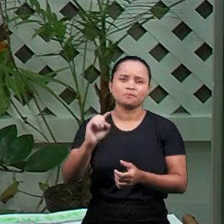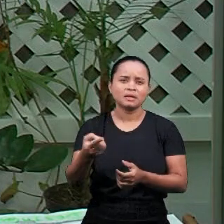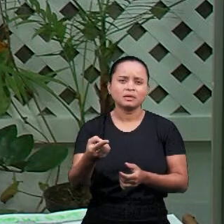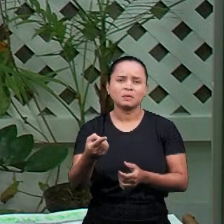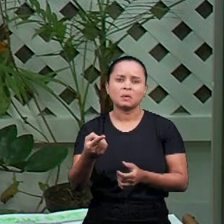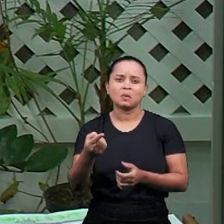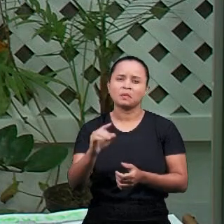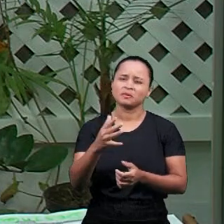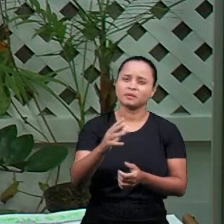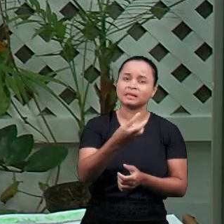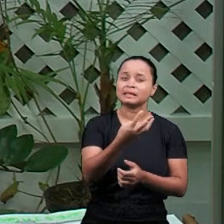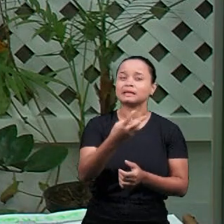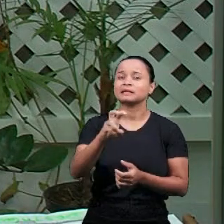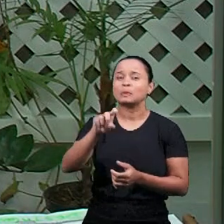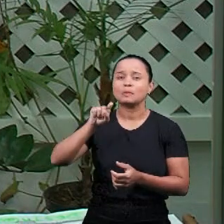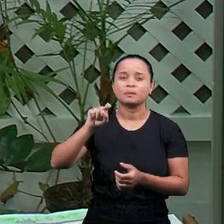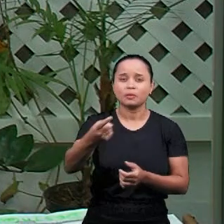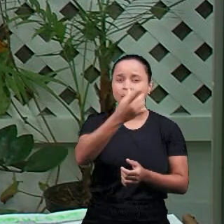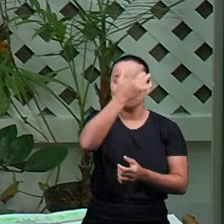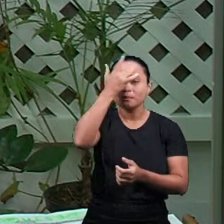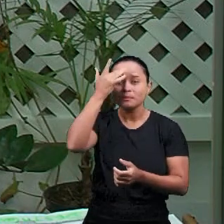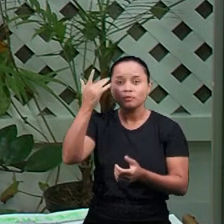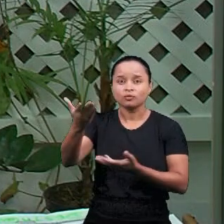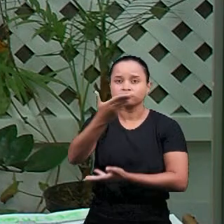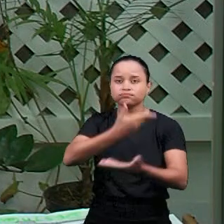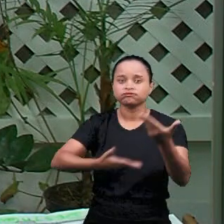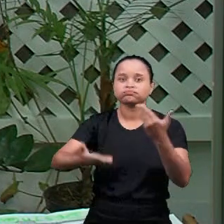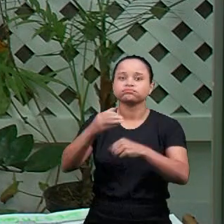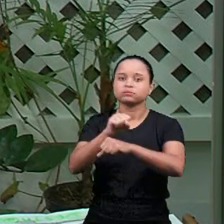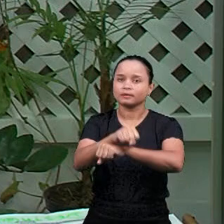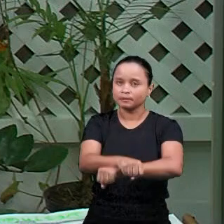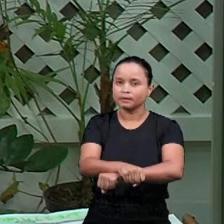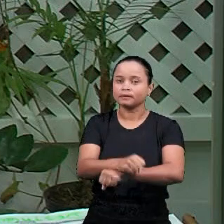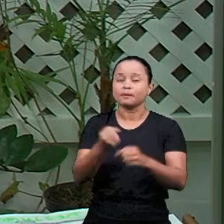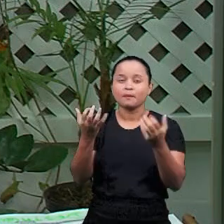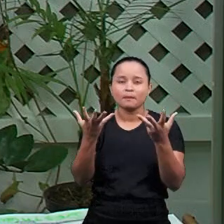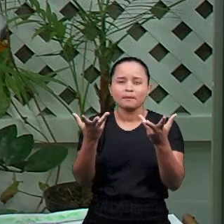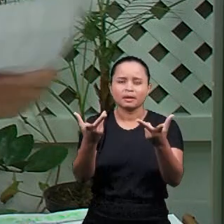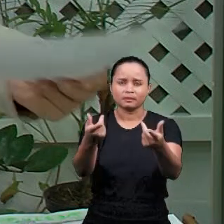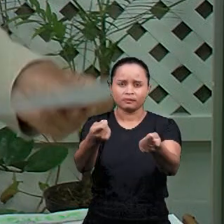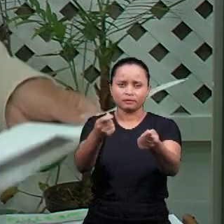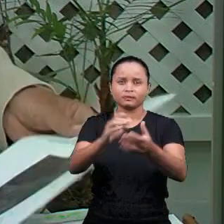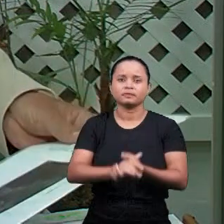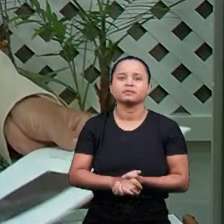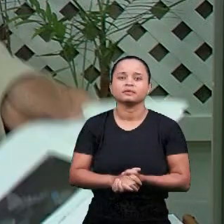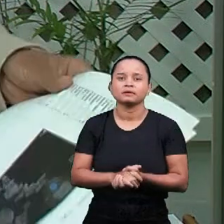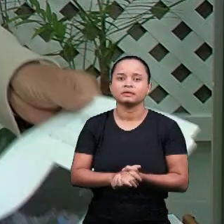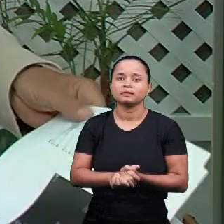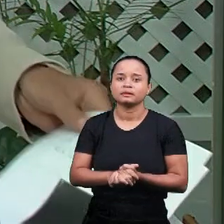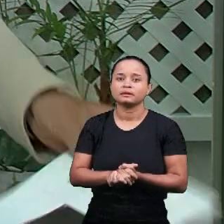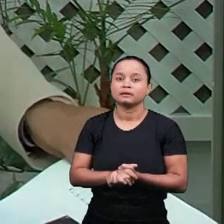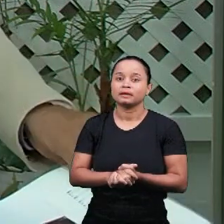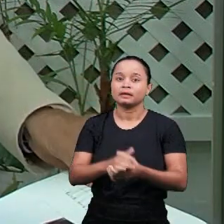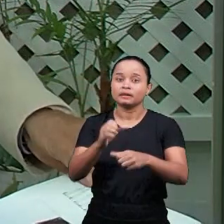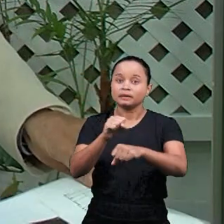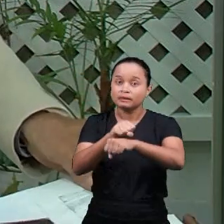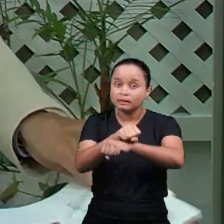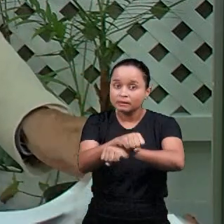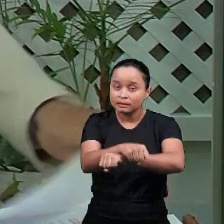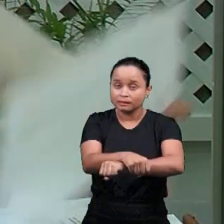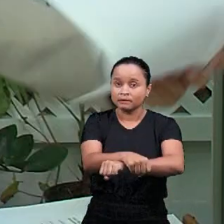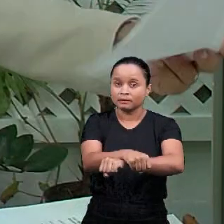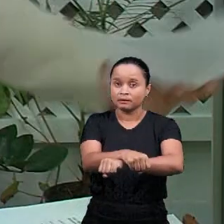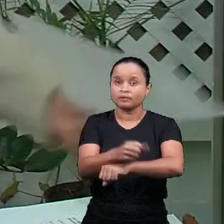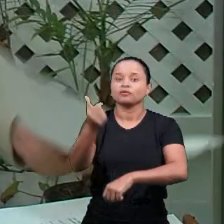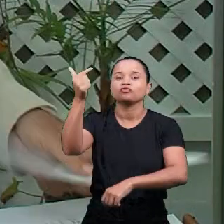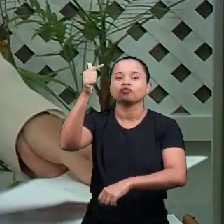ont participé de ce séminaire qui a été merveilleux. Et ce séminaire va être repris pour